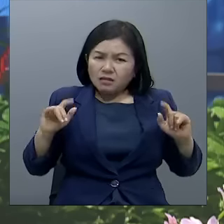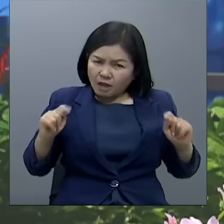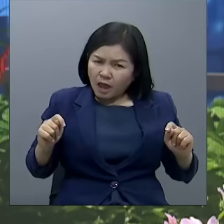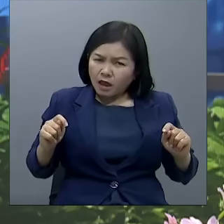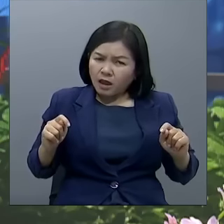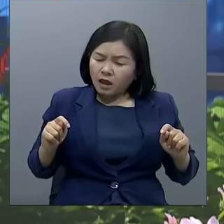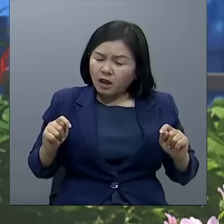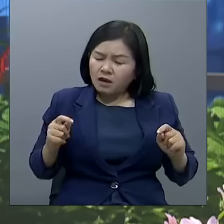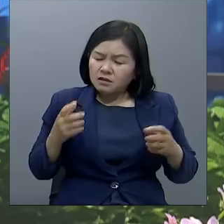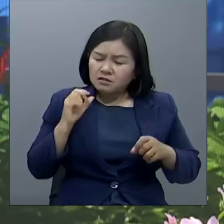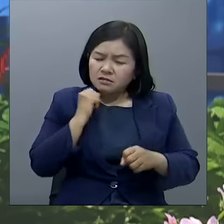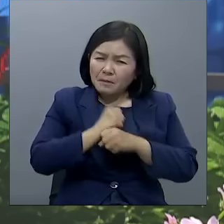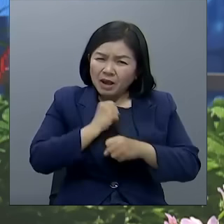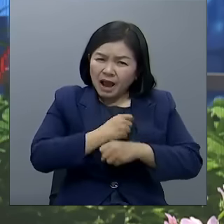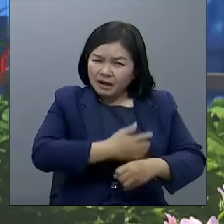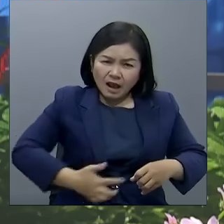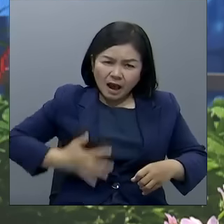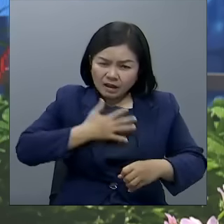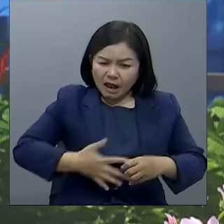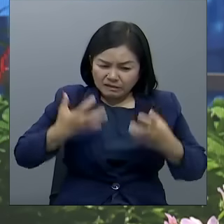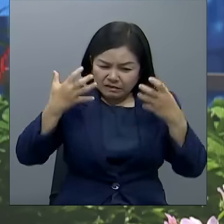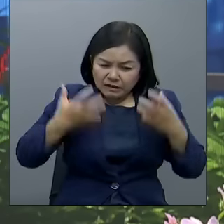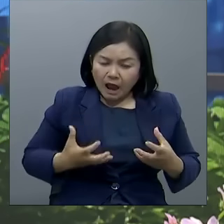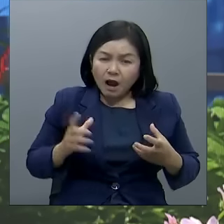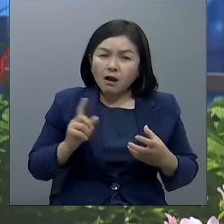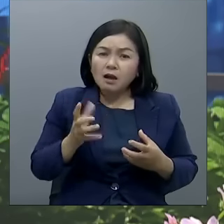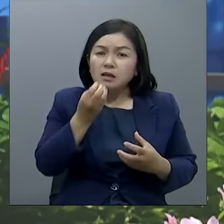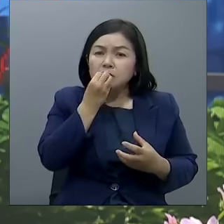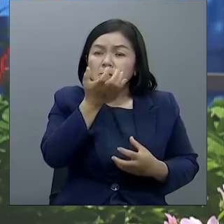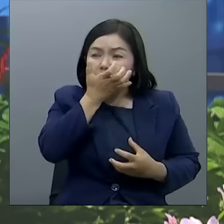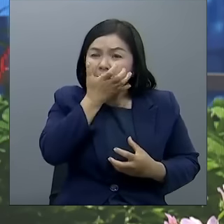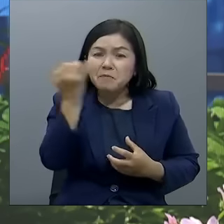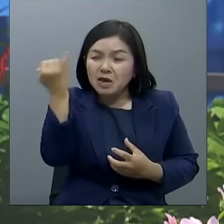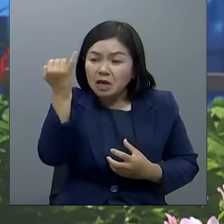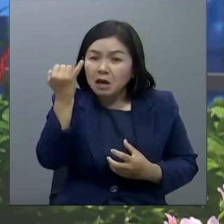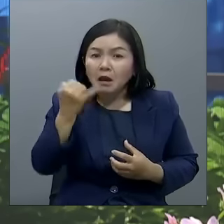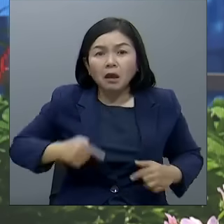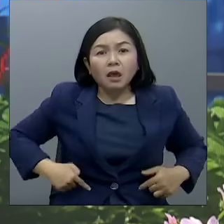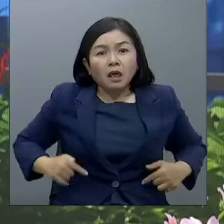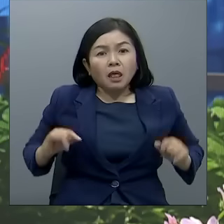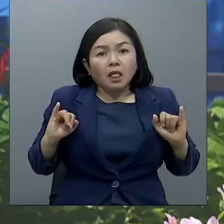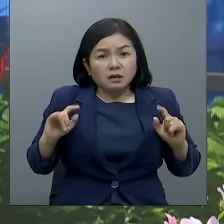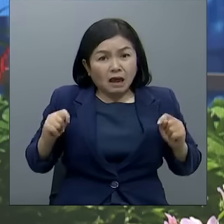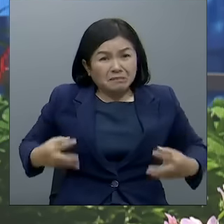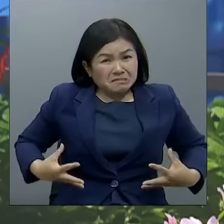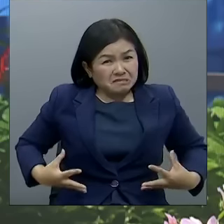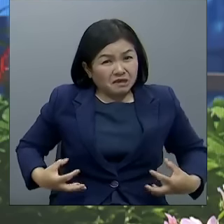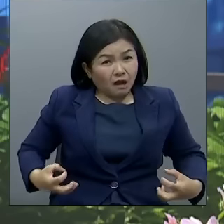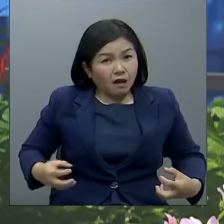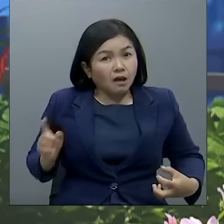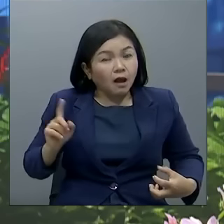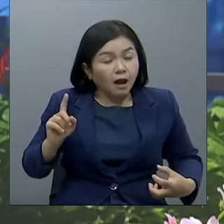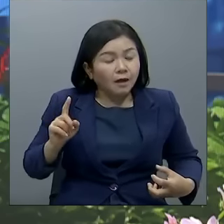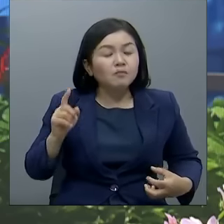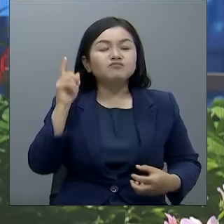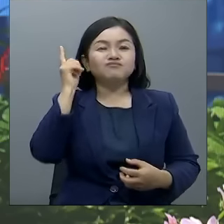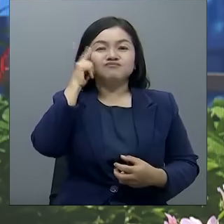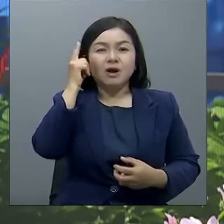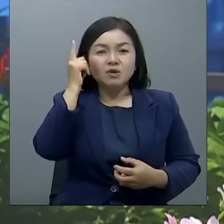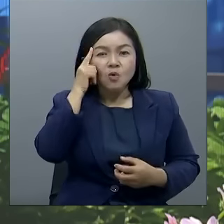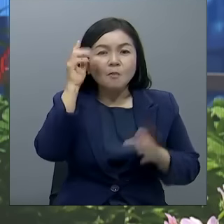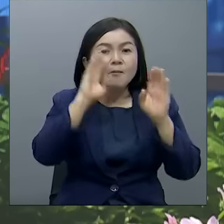อหรือว่าการกินสมุนไพรหรือรับประทานสมุนไพรมากเกินไปนั้นมันไม่ดีอาจจะทำให้ไตเสื่อมได้เรื่องนี้ครับเรามาคำตอบกันดีกว่าเพื่อหาตรง